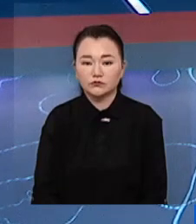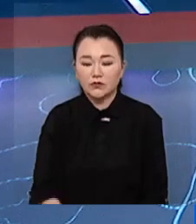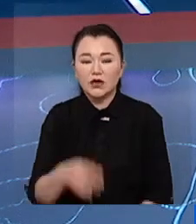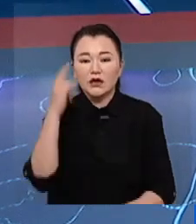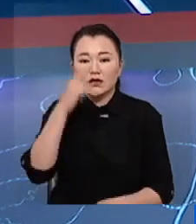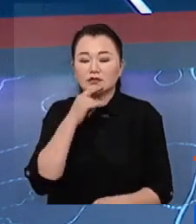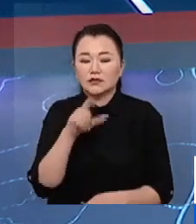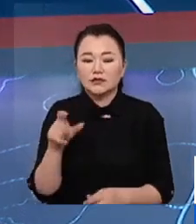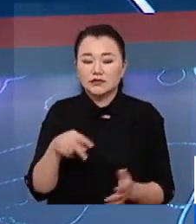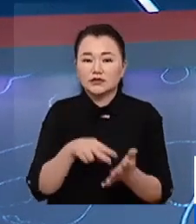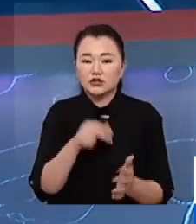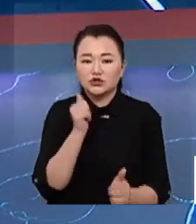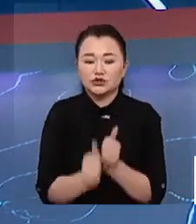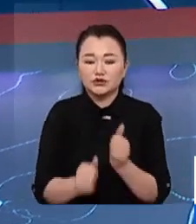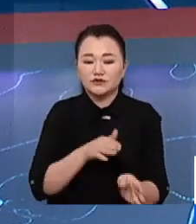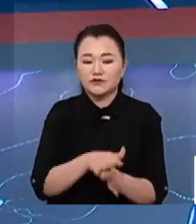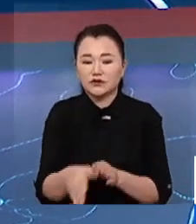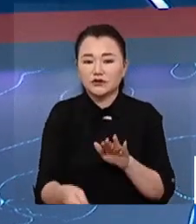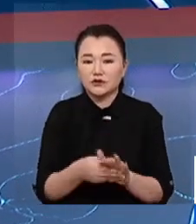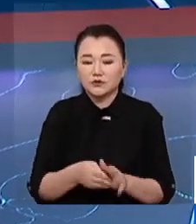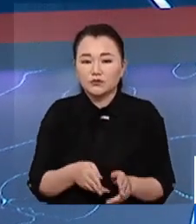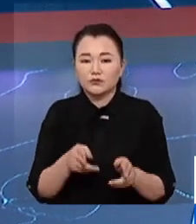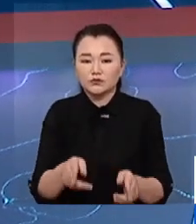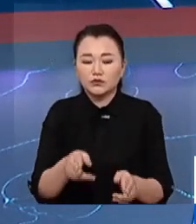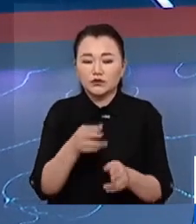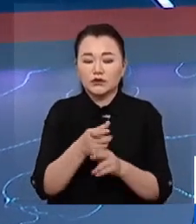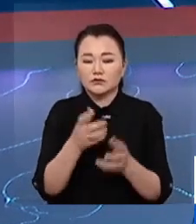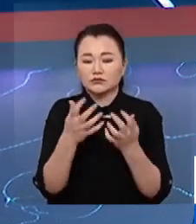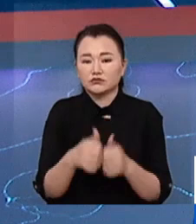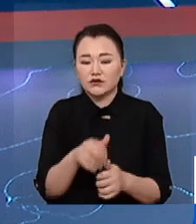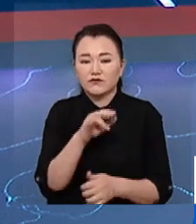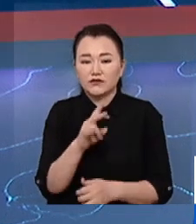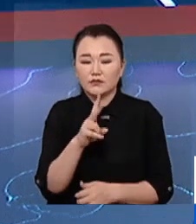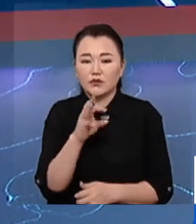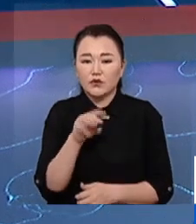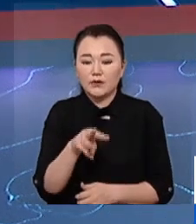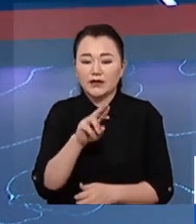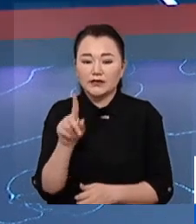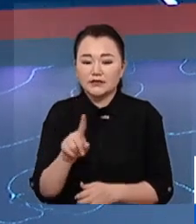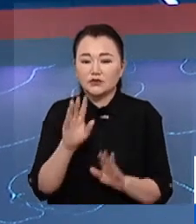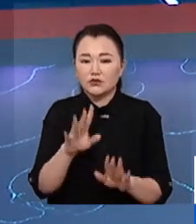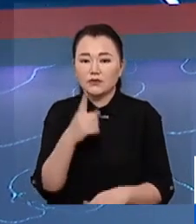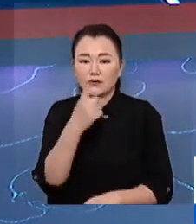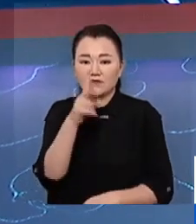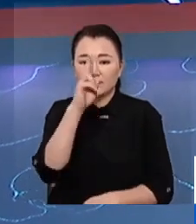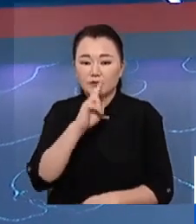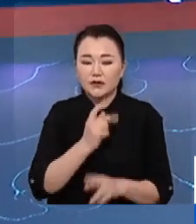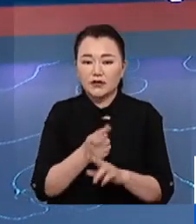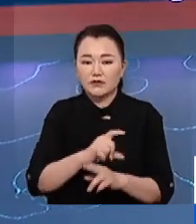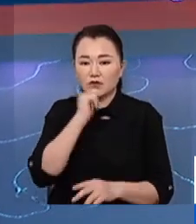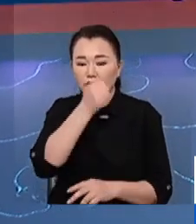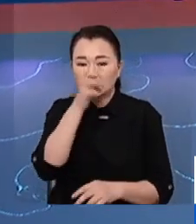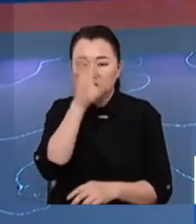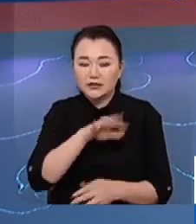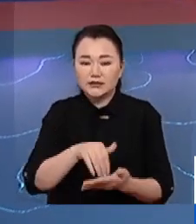В Казахстане стали чаще совершать коррупционные преступления. По данным аналитиков Финпром КЗ, только за первые 2 месяца этого года в